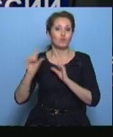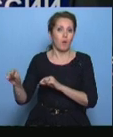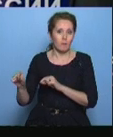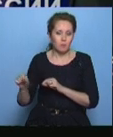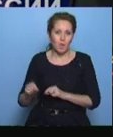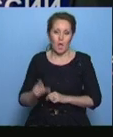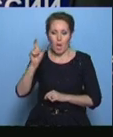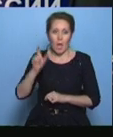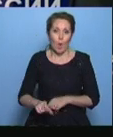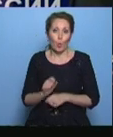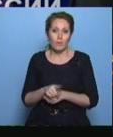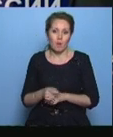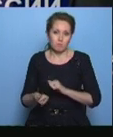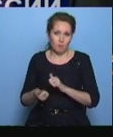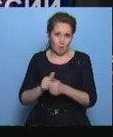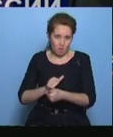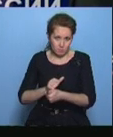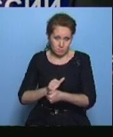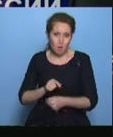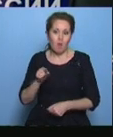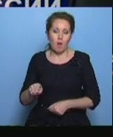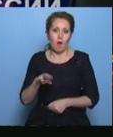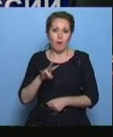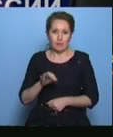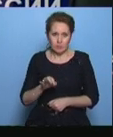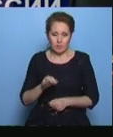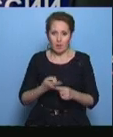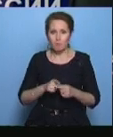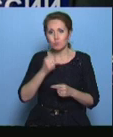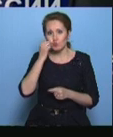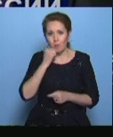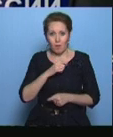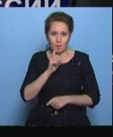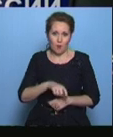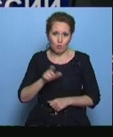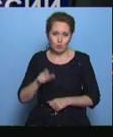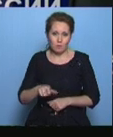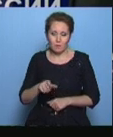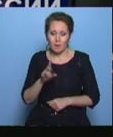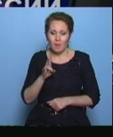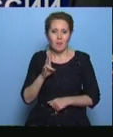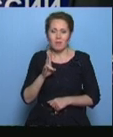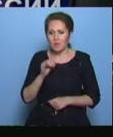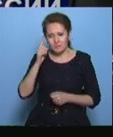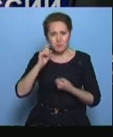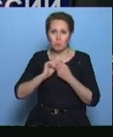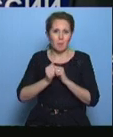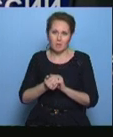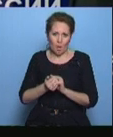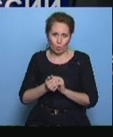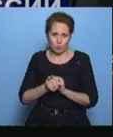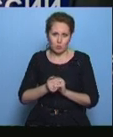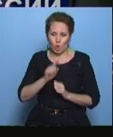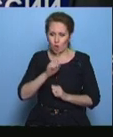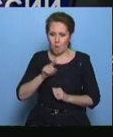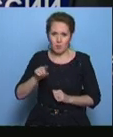меняются. Они, соответственно, как правило, эти пожилые граждане не запоминают ни